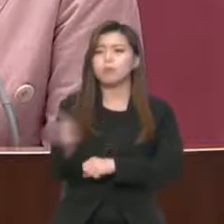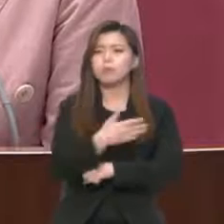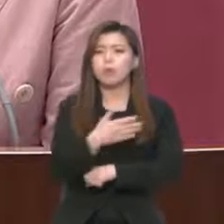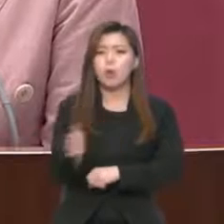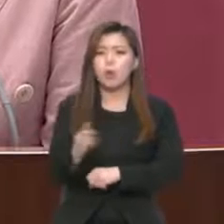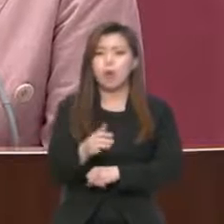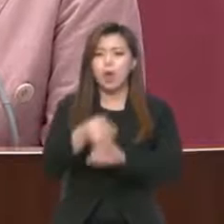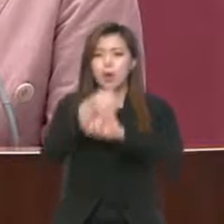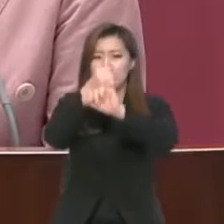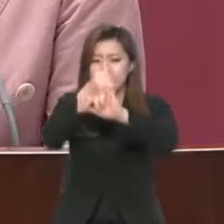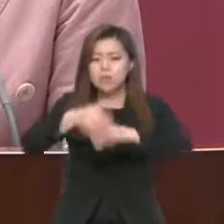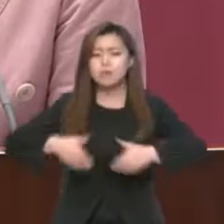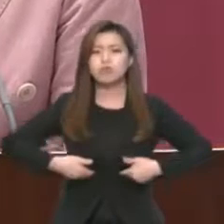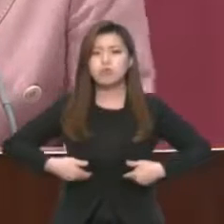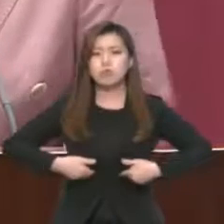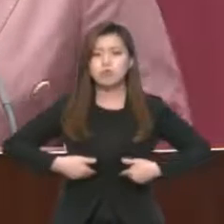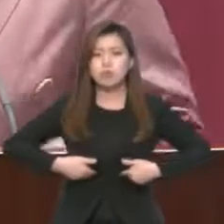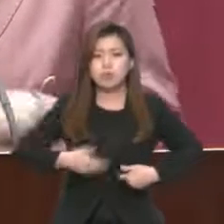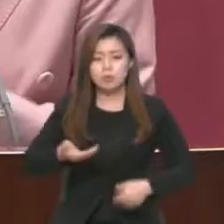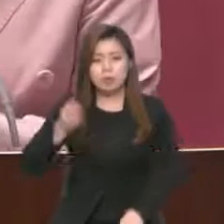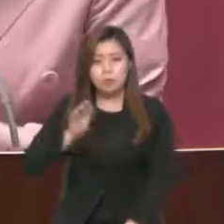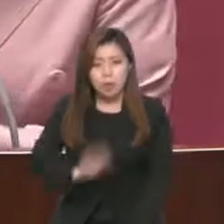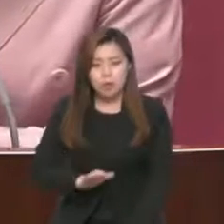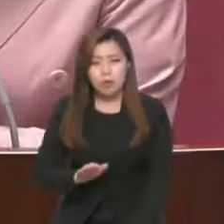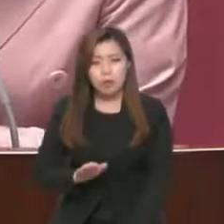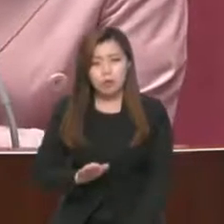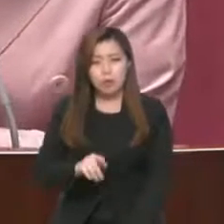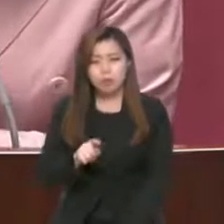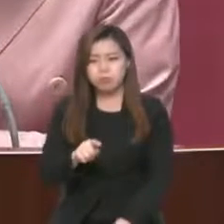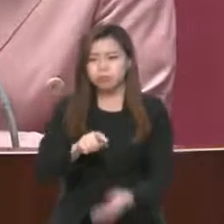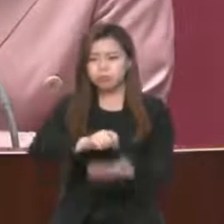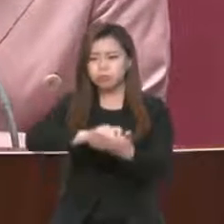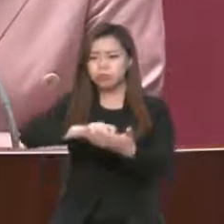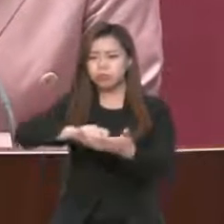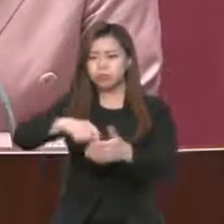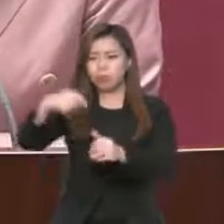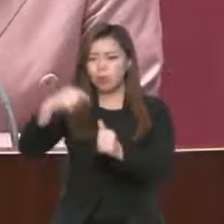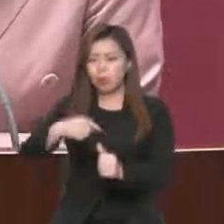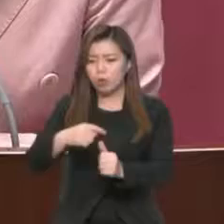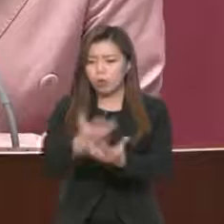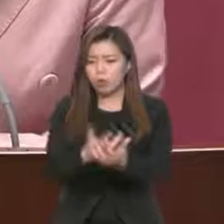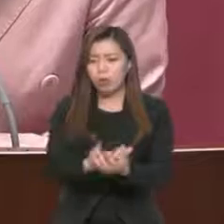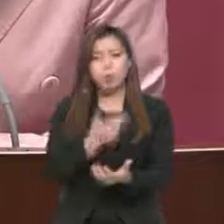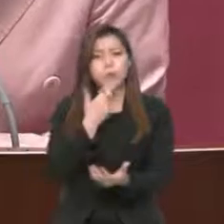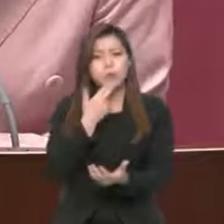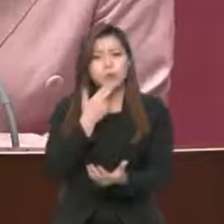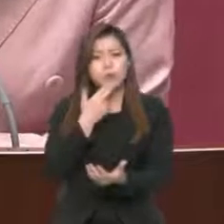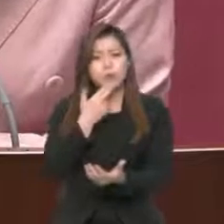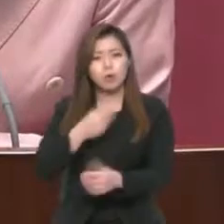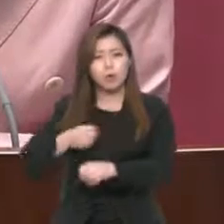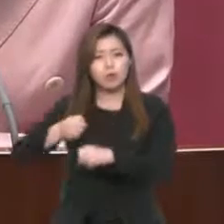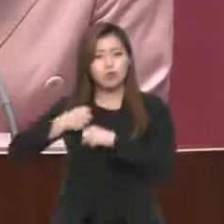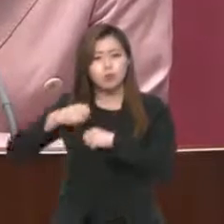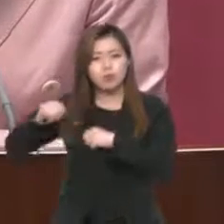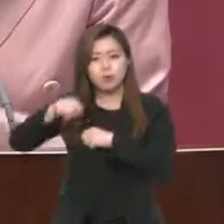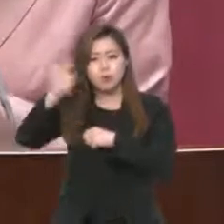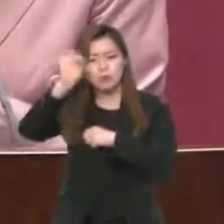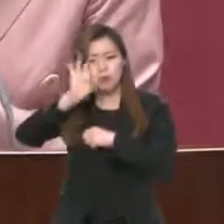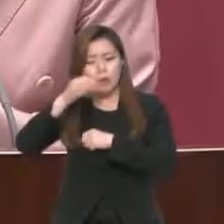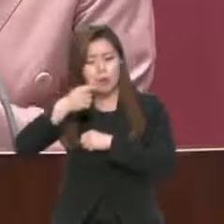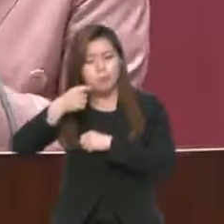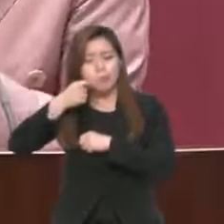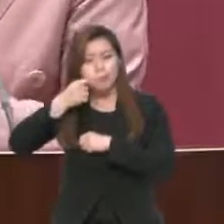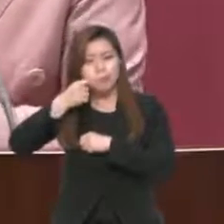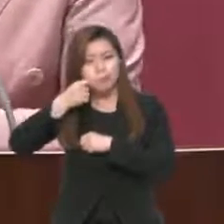필수 서류인 휴가 명령서가 작성된 흔적도 없습니다. 이건 대한민국 군에서 찾아볼 수 없는 아주 희한한